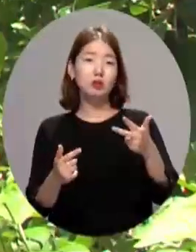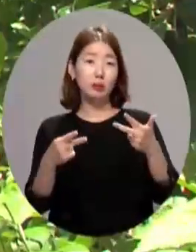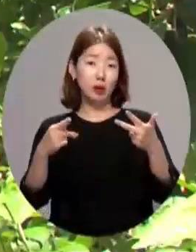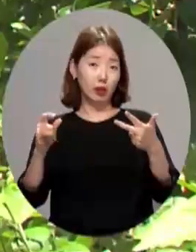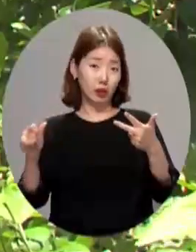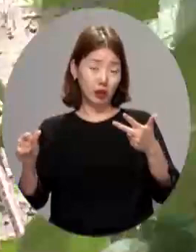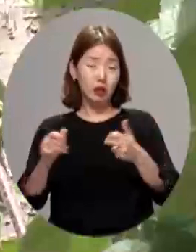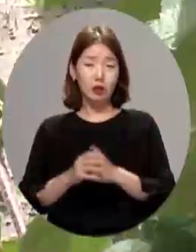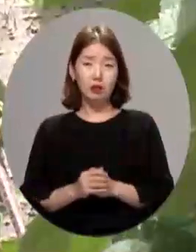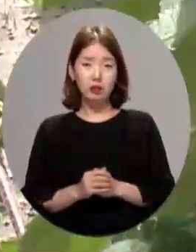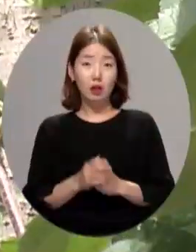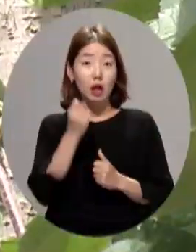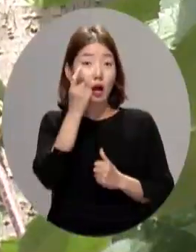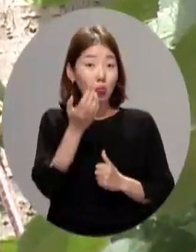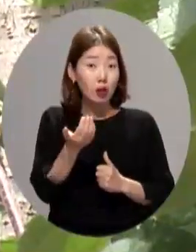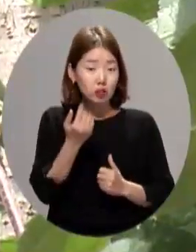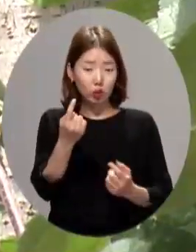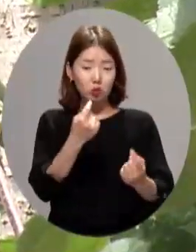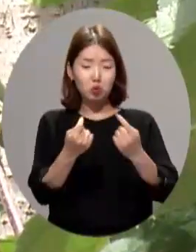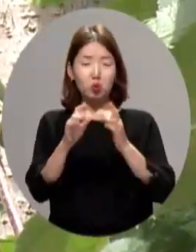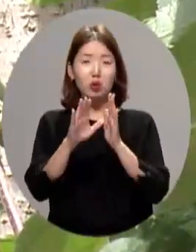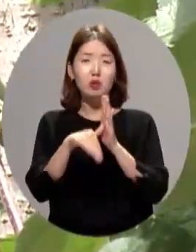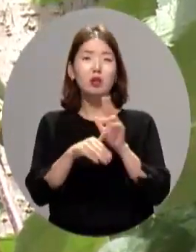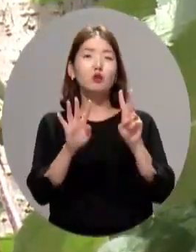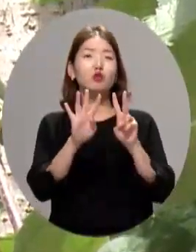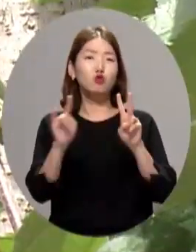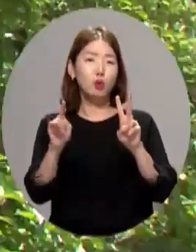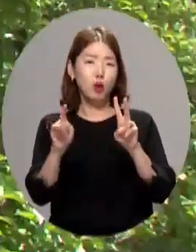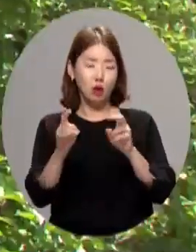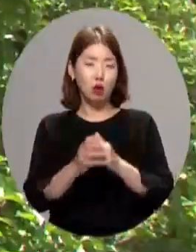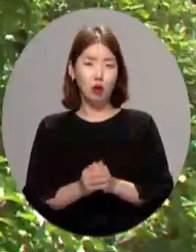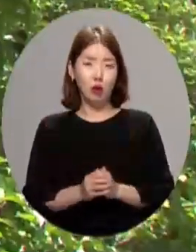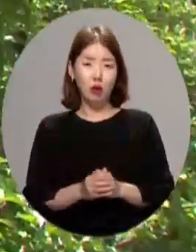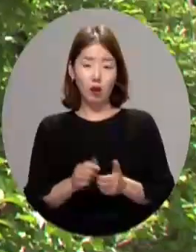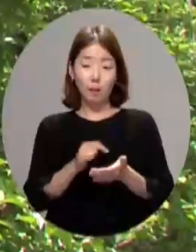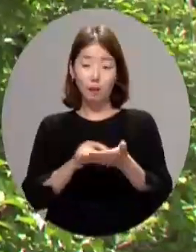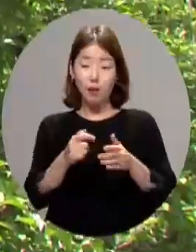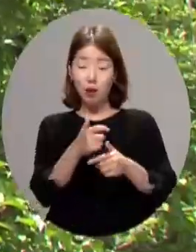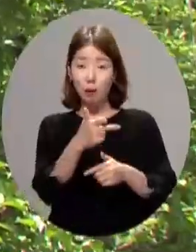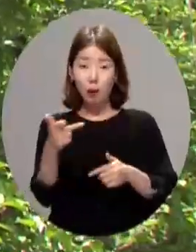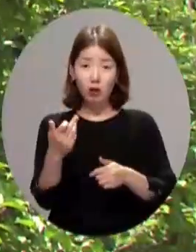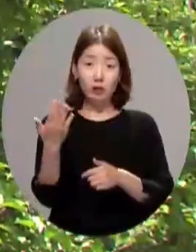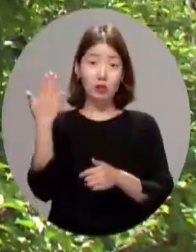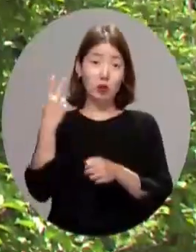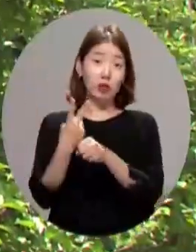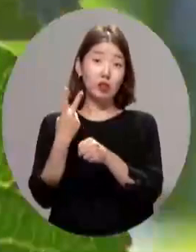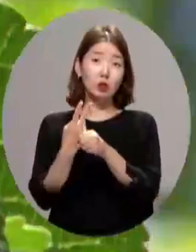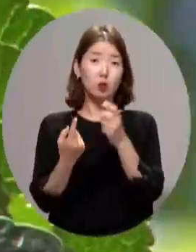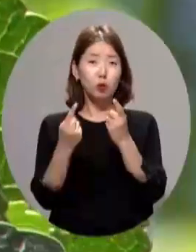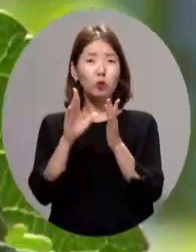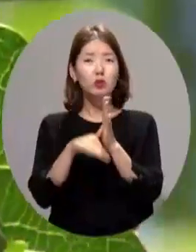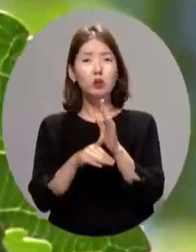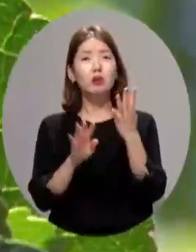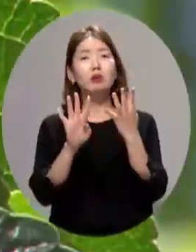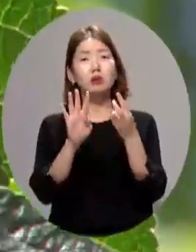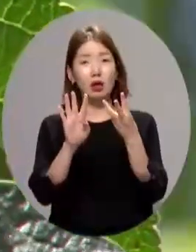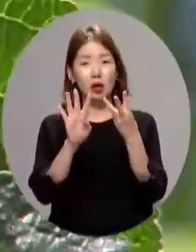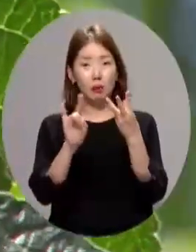2,700헥타르. 한 달 전 신고 면적이 무려 두 배가 넘고 피해가 컸다는 2년 전 저온 피해의 세 배에